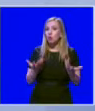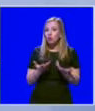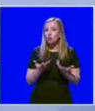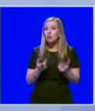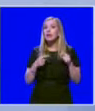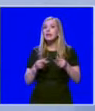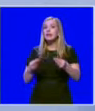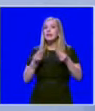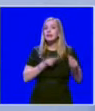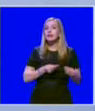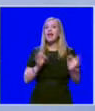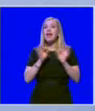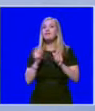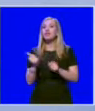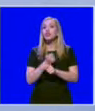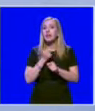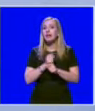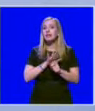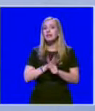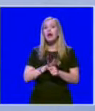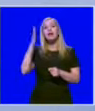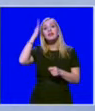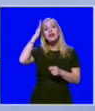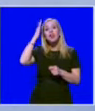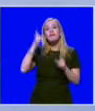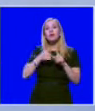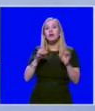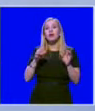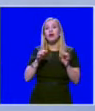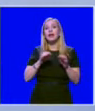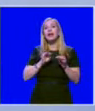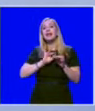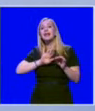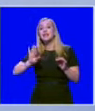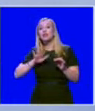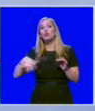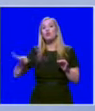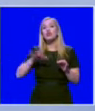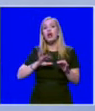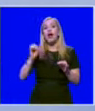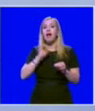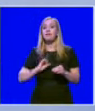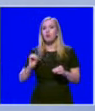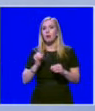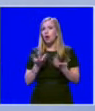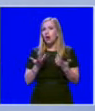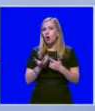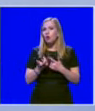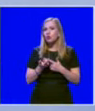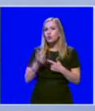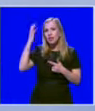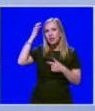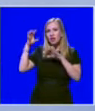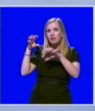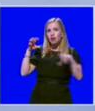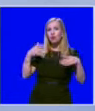да дадат F-16 на страните от Източна Европа, тези, които могат да предоставят съветски изтребители на Украина. Знаете ли колко са страните в Източна Европа,